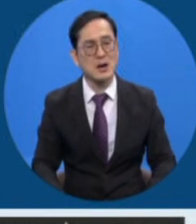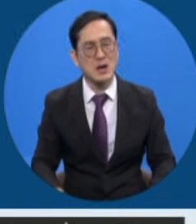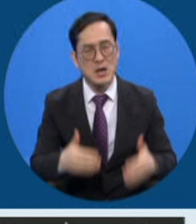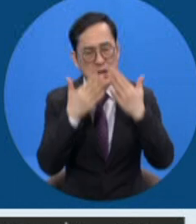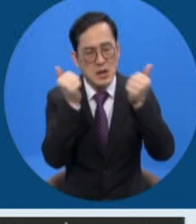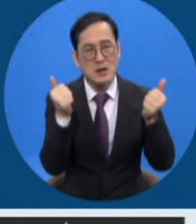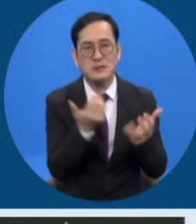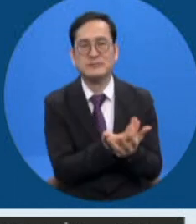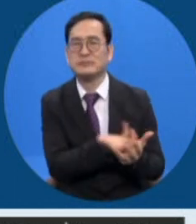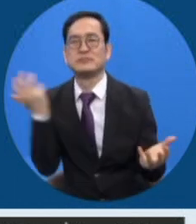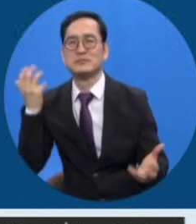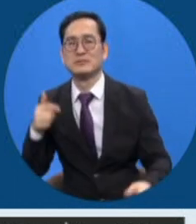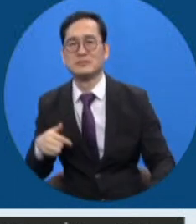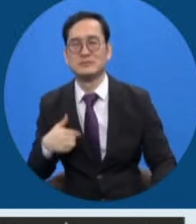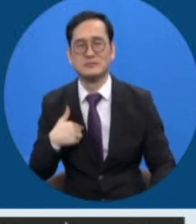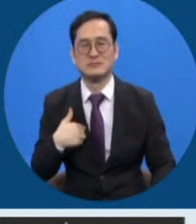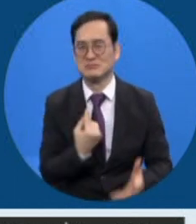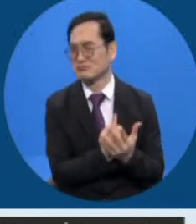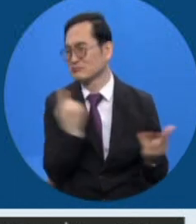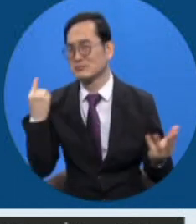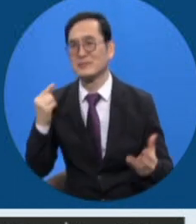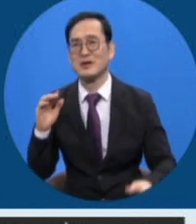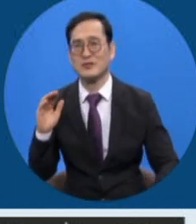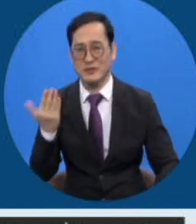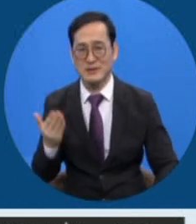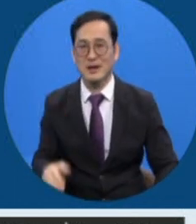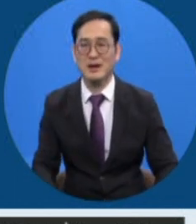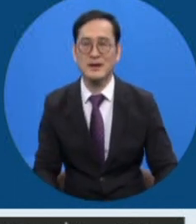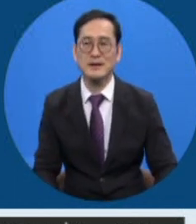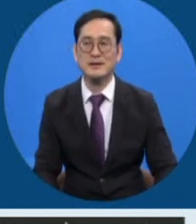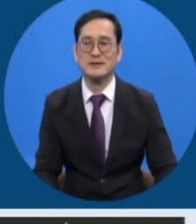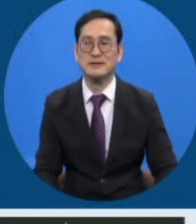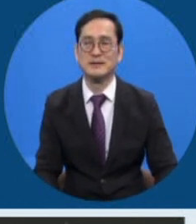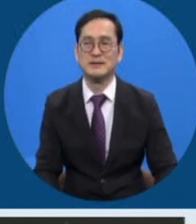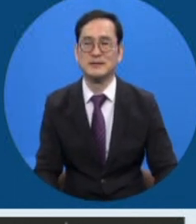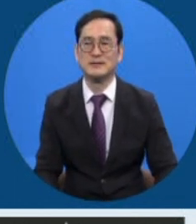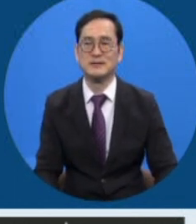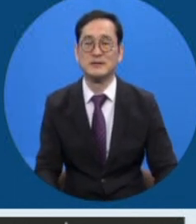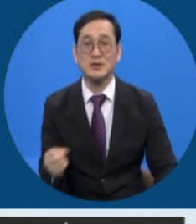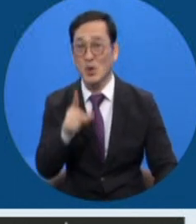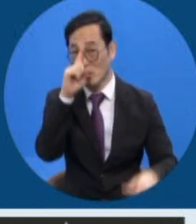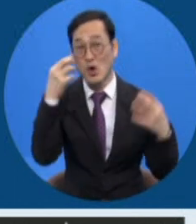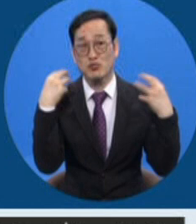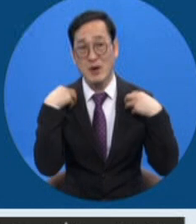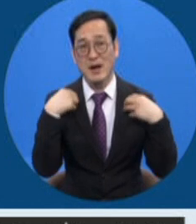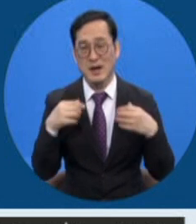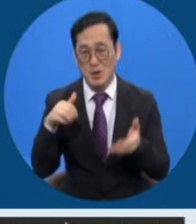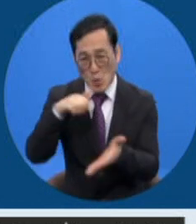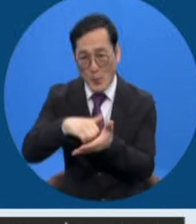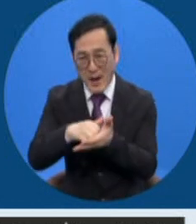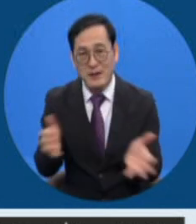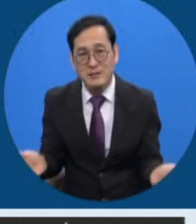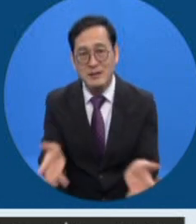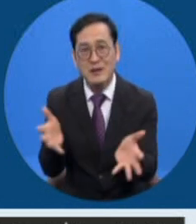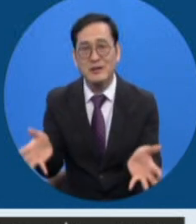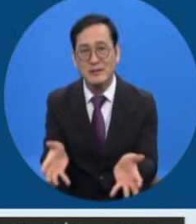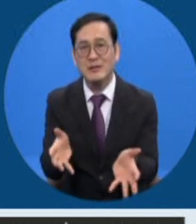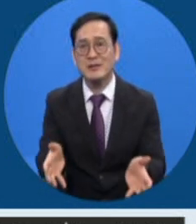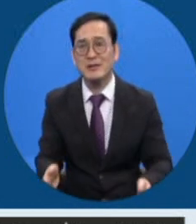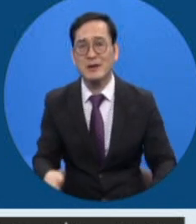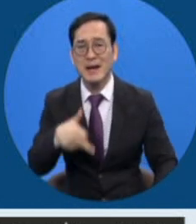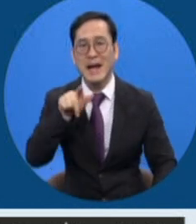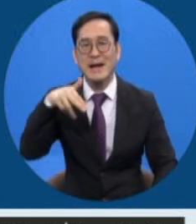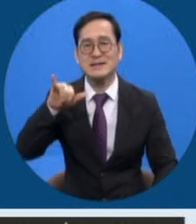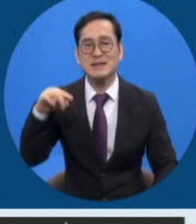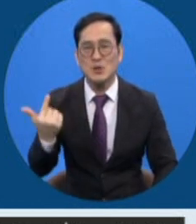하느냐? 정부가 주도해서 이렇게 도박을 고치시키냐에 대한 어떤 굉장히 강한 반발 정도를 했다는 걸로